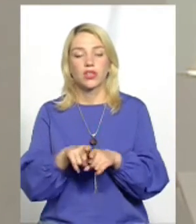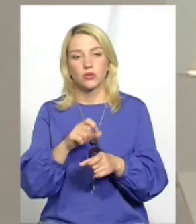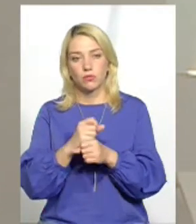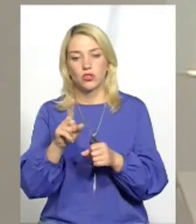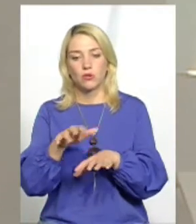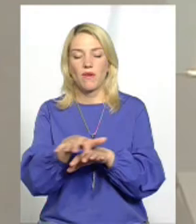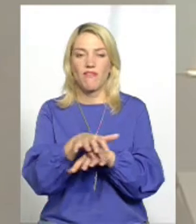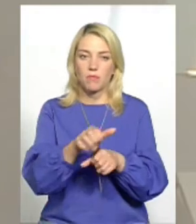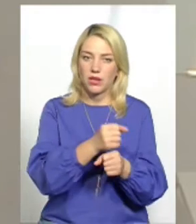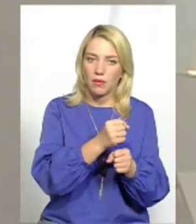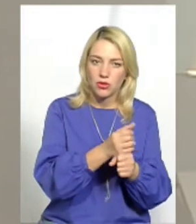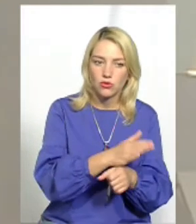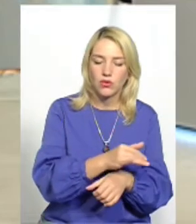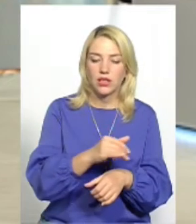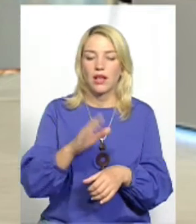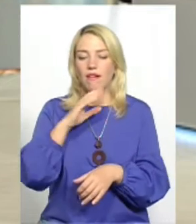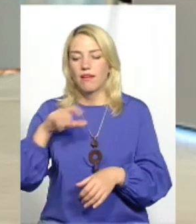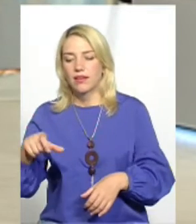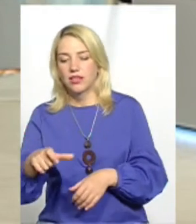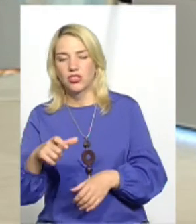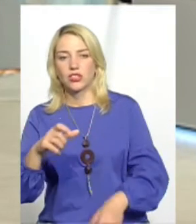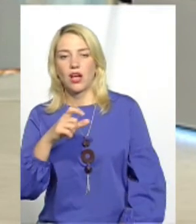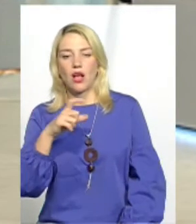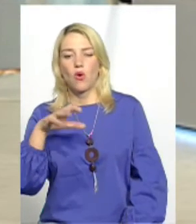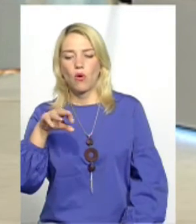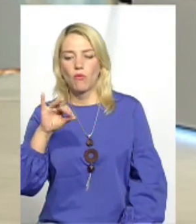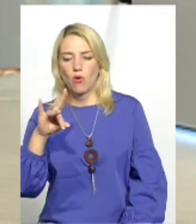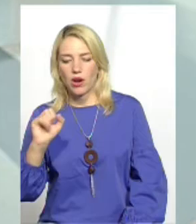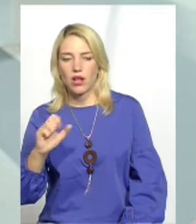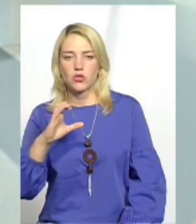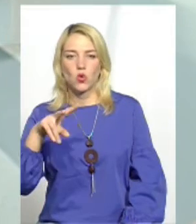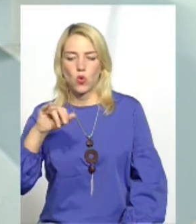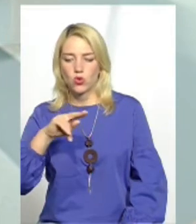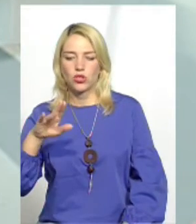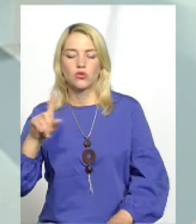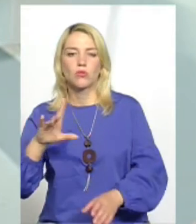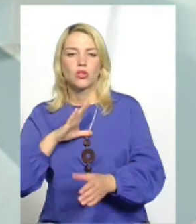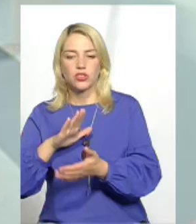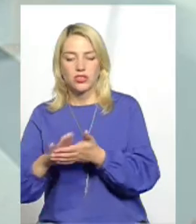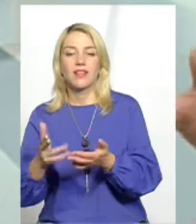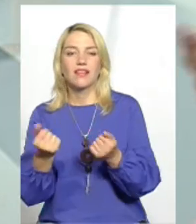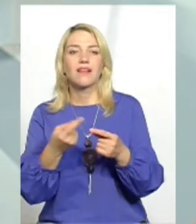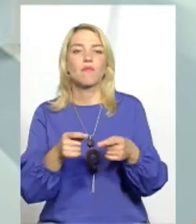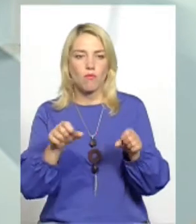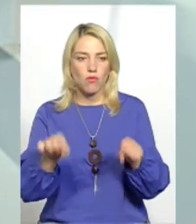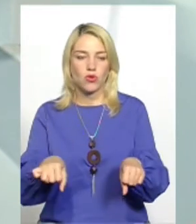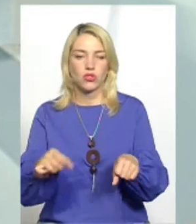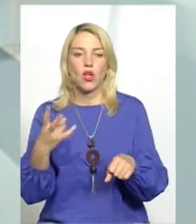фабрика працювала, і хомора зі случаю були чистими? В принципі, можна. Ну, це треба